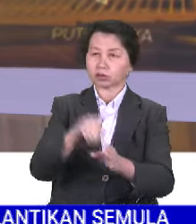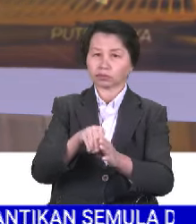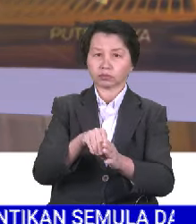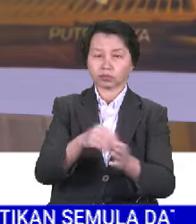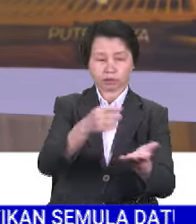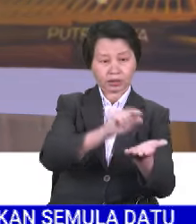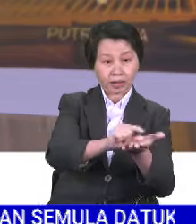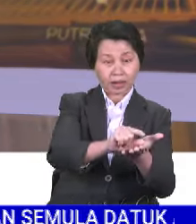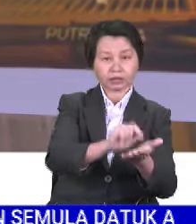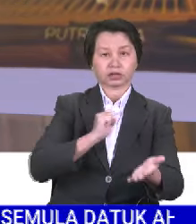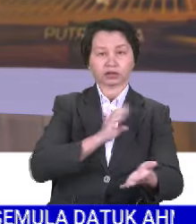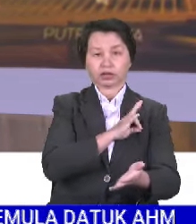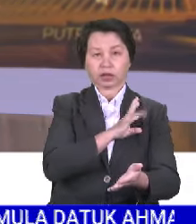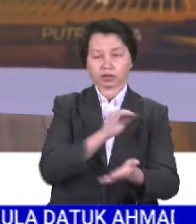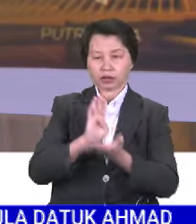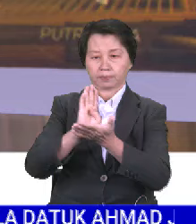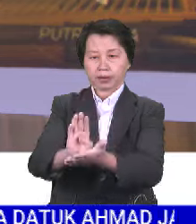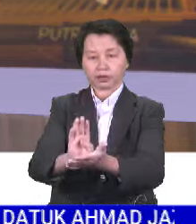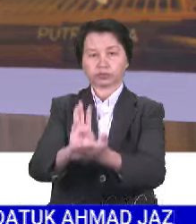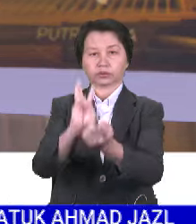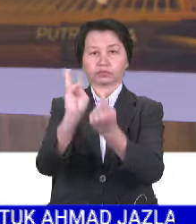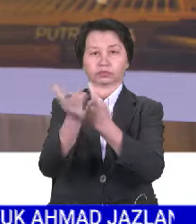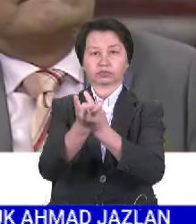emolumen penjawat awam dan bantuan